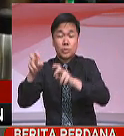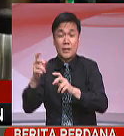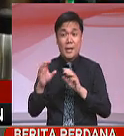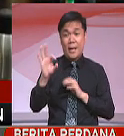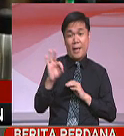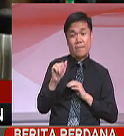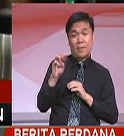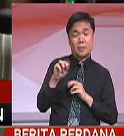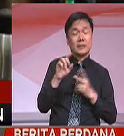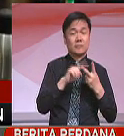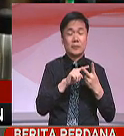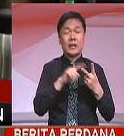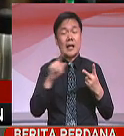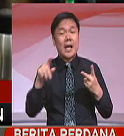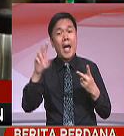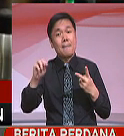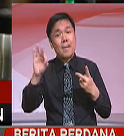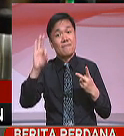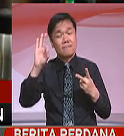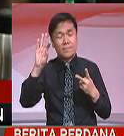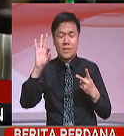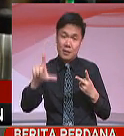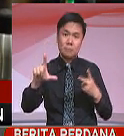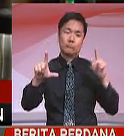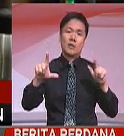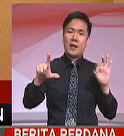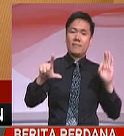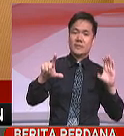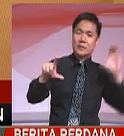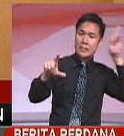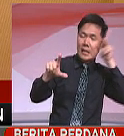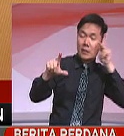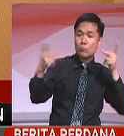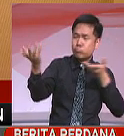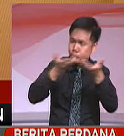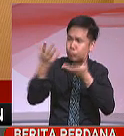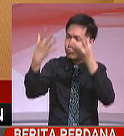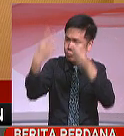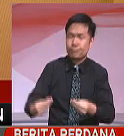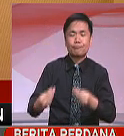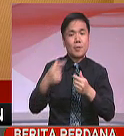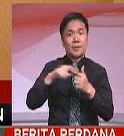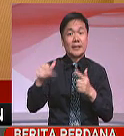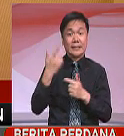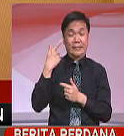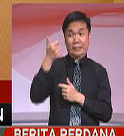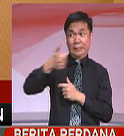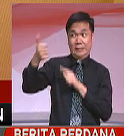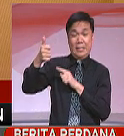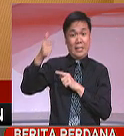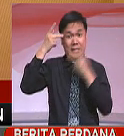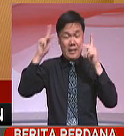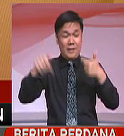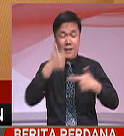FC dengan badan pengelola Liga Malaysia mfl pertemuan semalam dihadiri timbalan presiden fm.com ama Yusuf Made